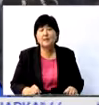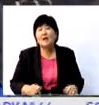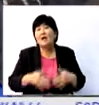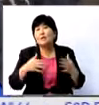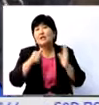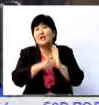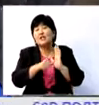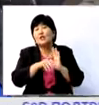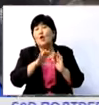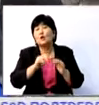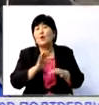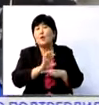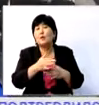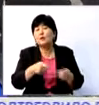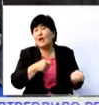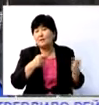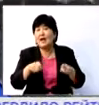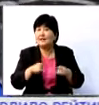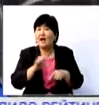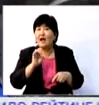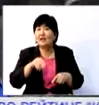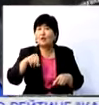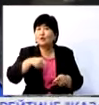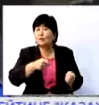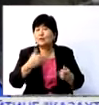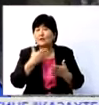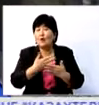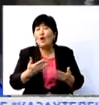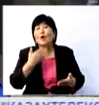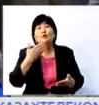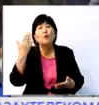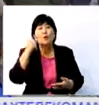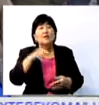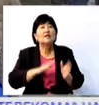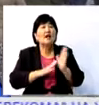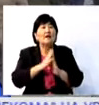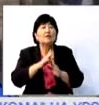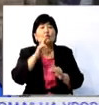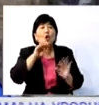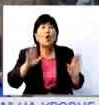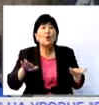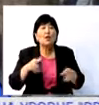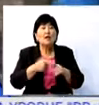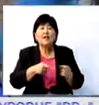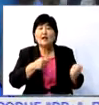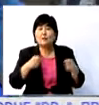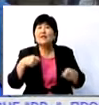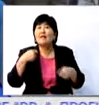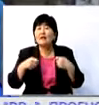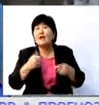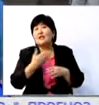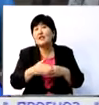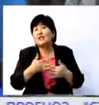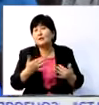Свыше 60 тонн продукции привезли. Также Аралтос привез свой товар. С прошлого года выращиваем гусей. Привезли их тоже на ярмарку.